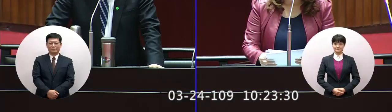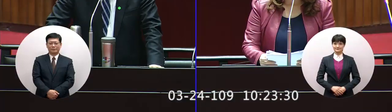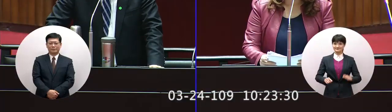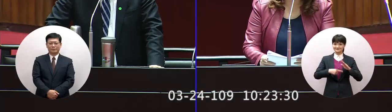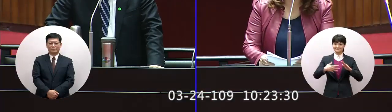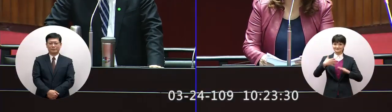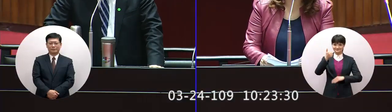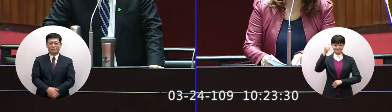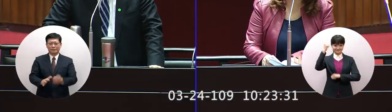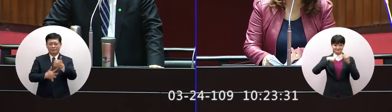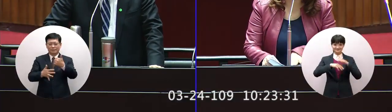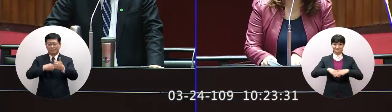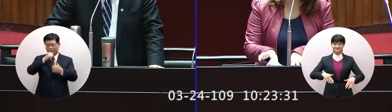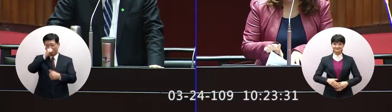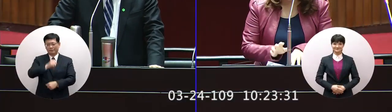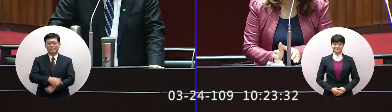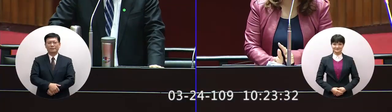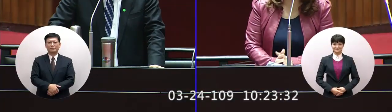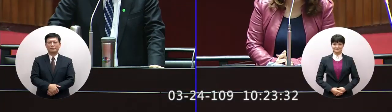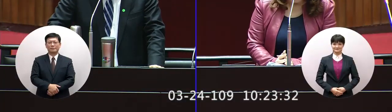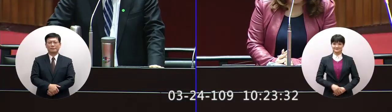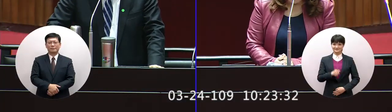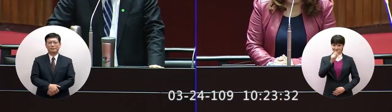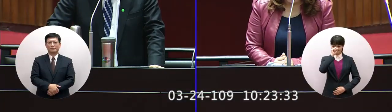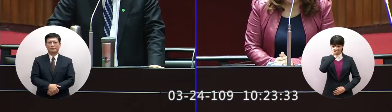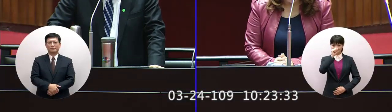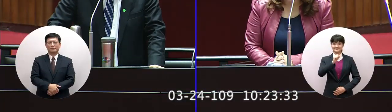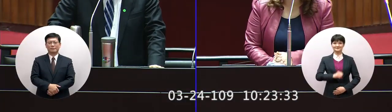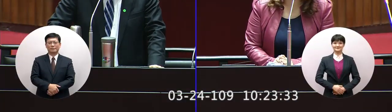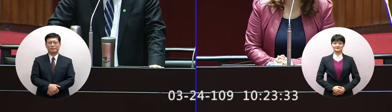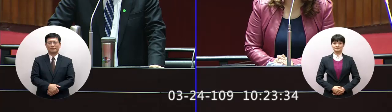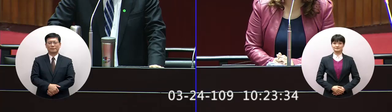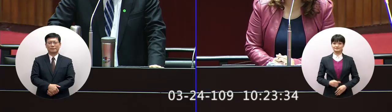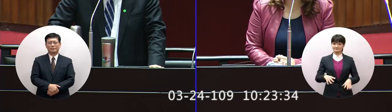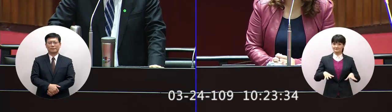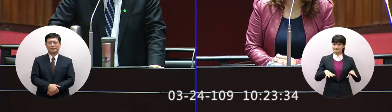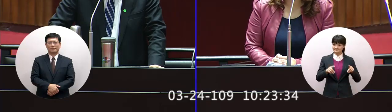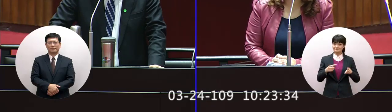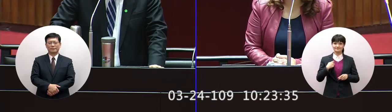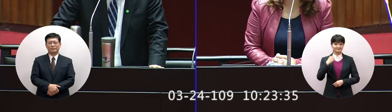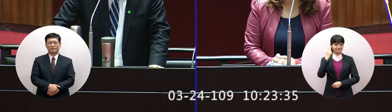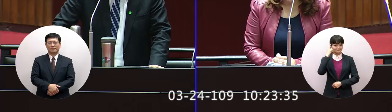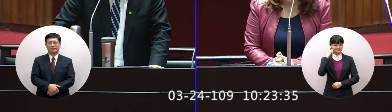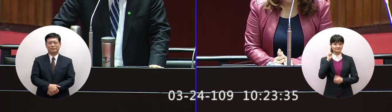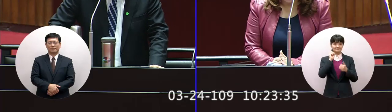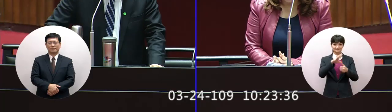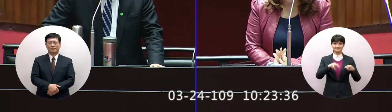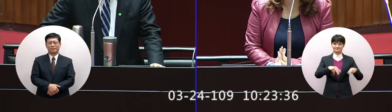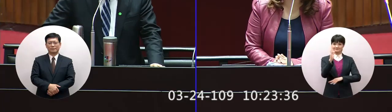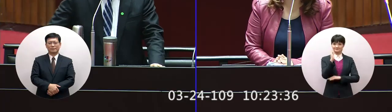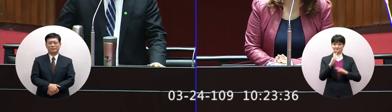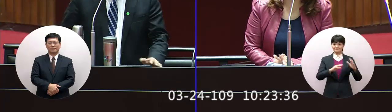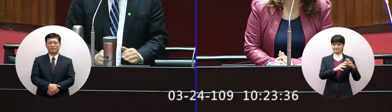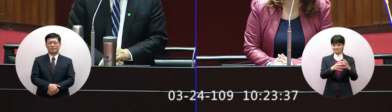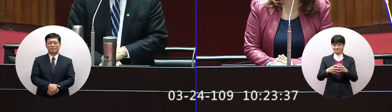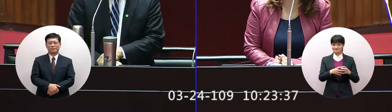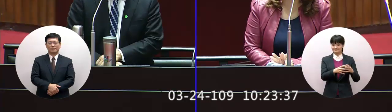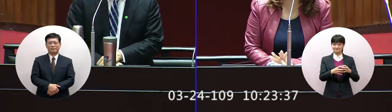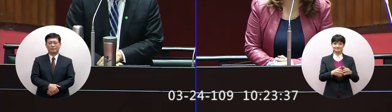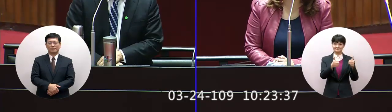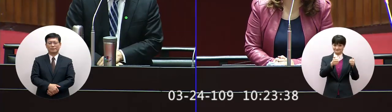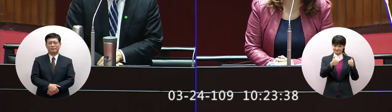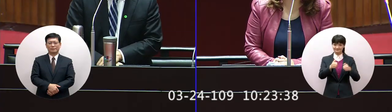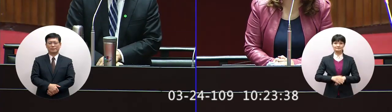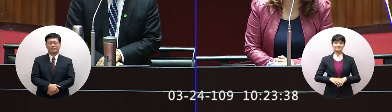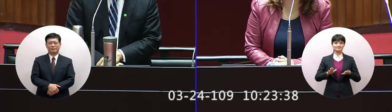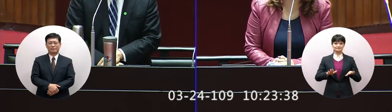院长早安。 委员你好。 你好。首先呢，要跟我们行政团队说一声谢谢，尤其